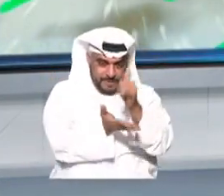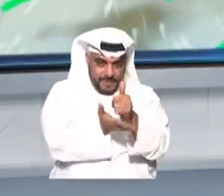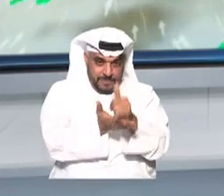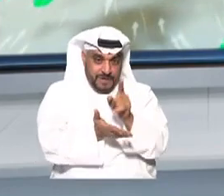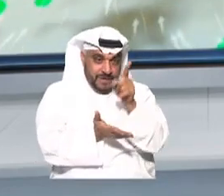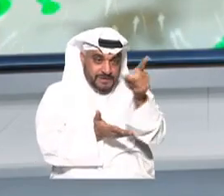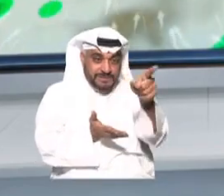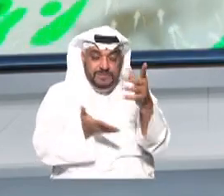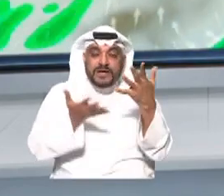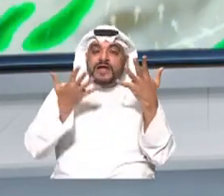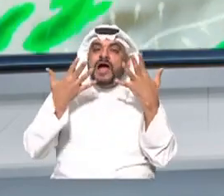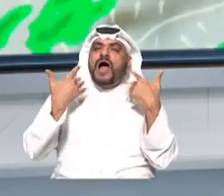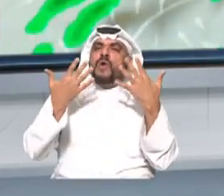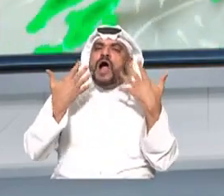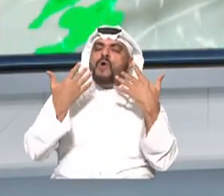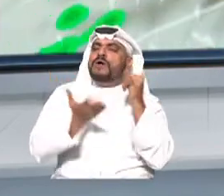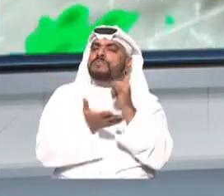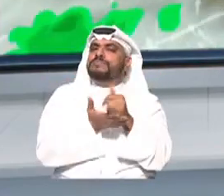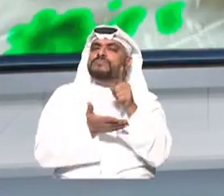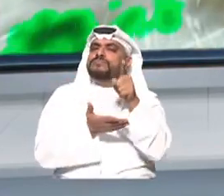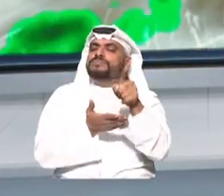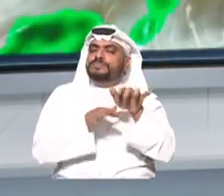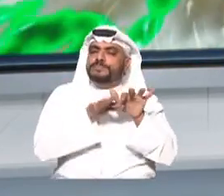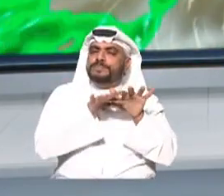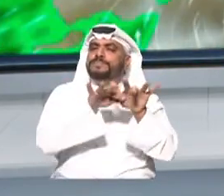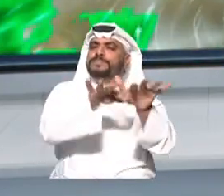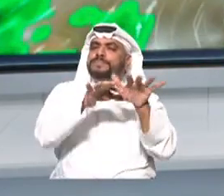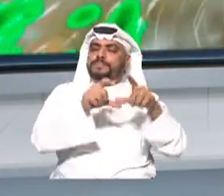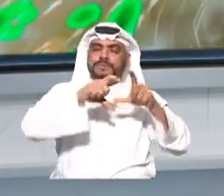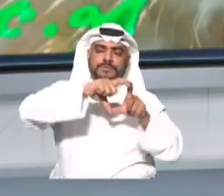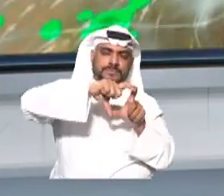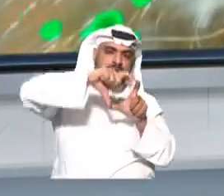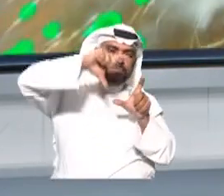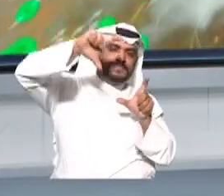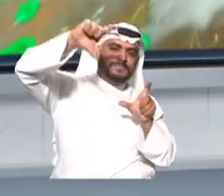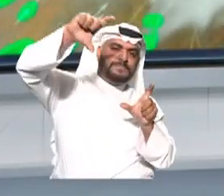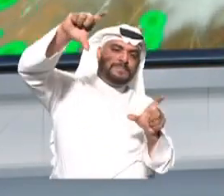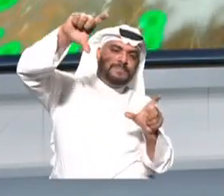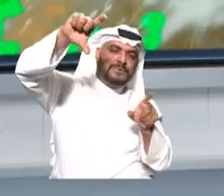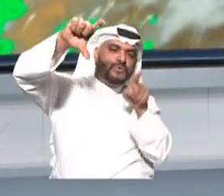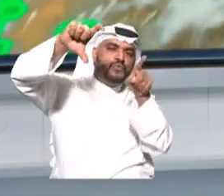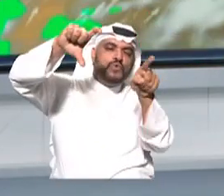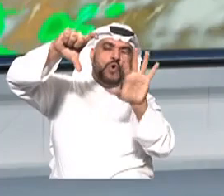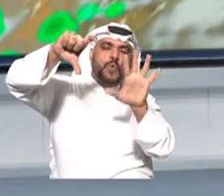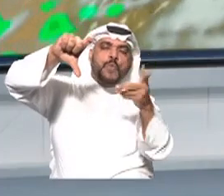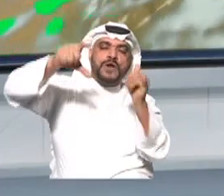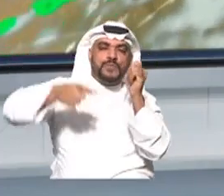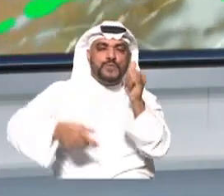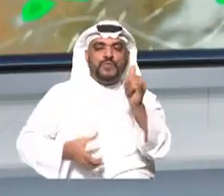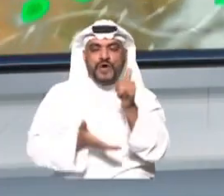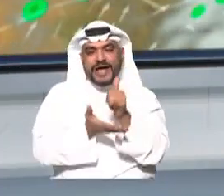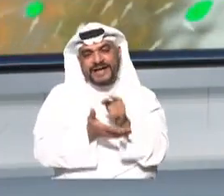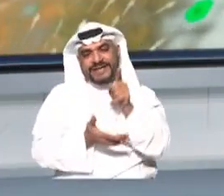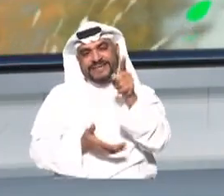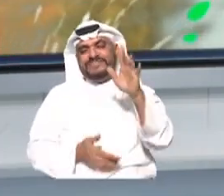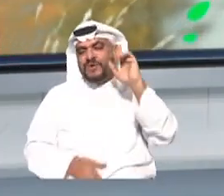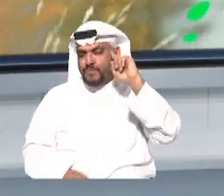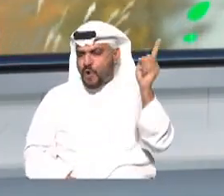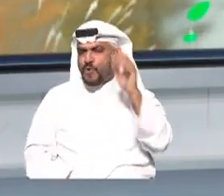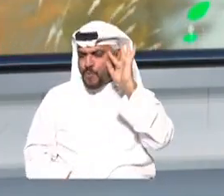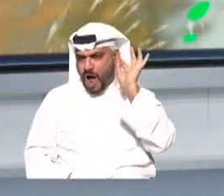بعض المنخفضات الجوية اللي مأثرة علينا بتقلب في اتجاه الرياح ما بين جنوبية شرقية إلى شمالية غربية على